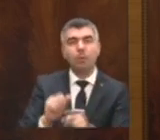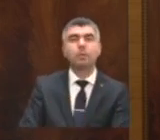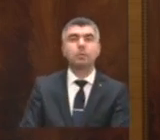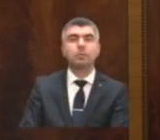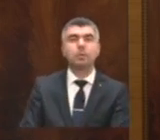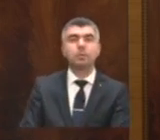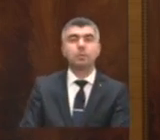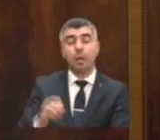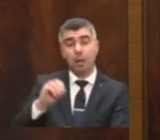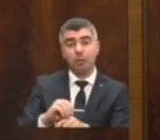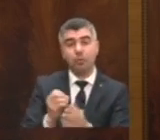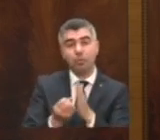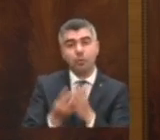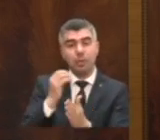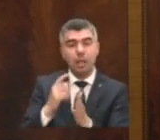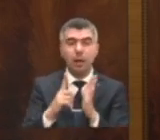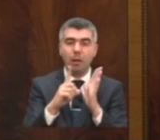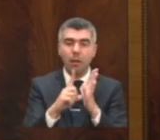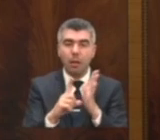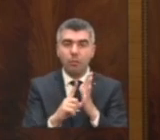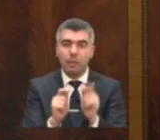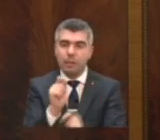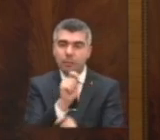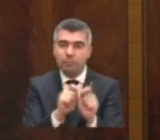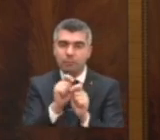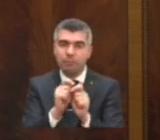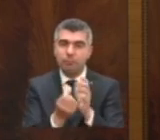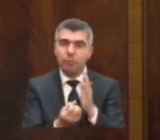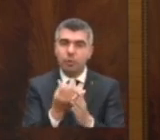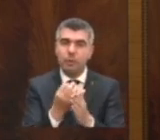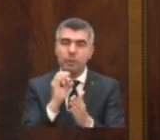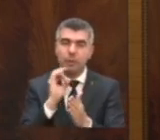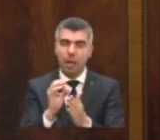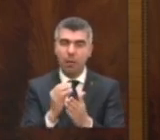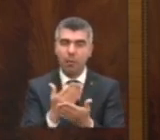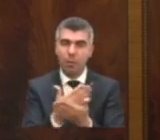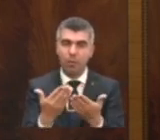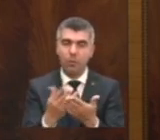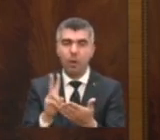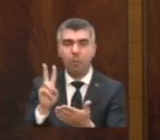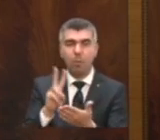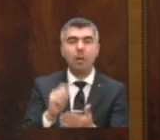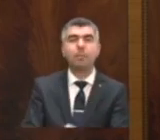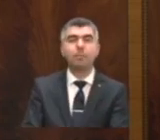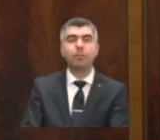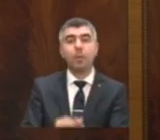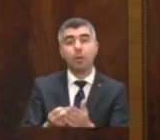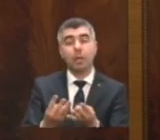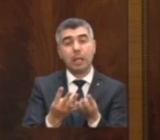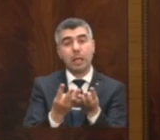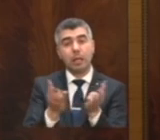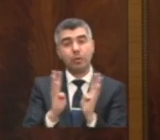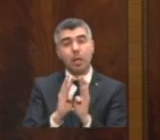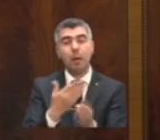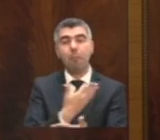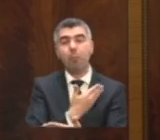يتعلق بمحور تطوير الترسنة القانونية والحكامة التدبير لبلوغ الفعالية المرروة، فقد تم إحداث لجنة استشارية